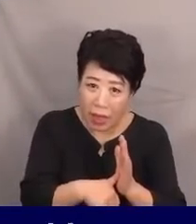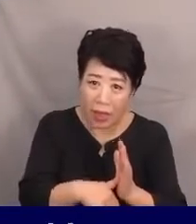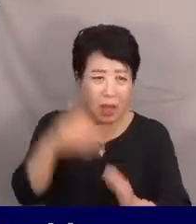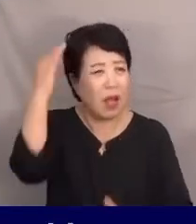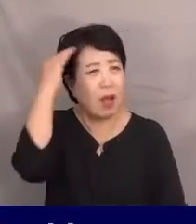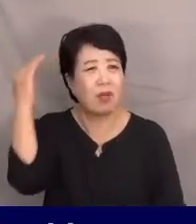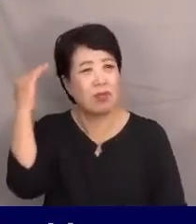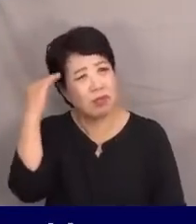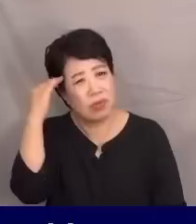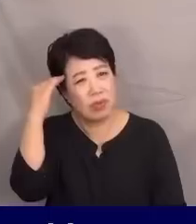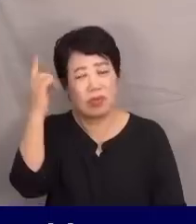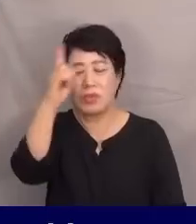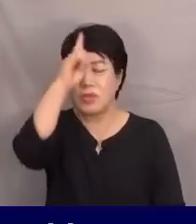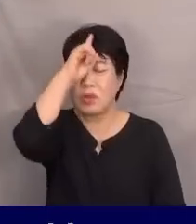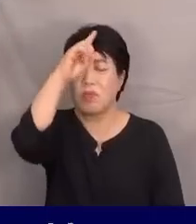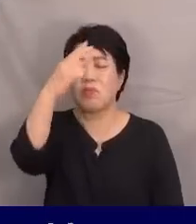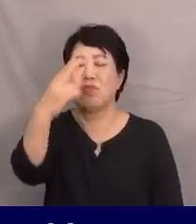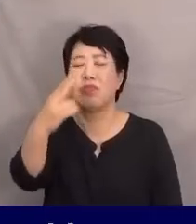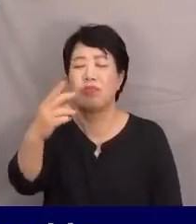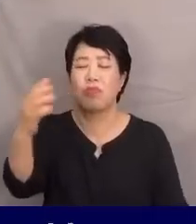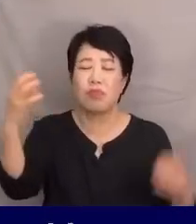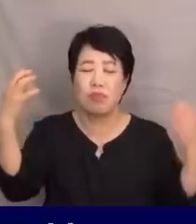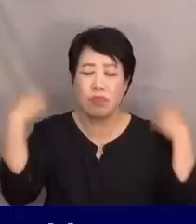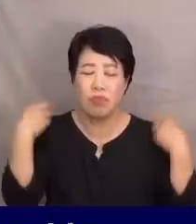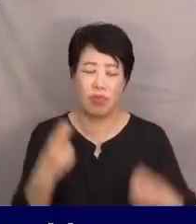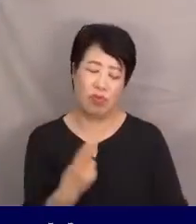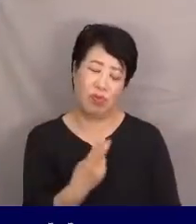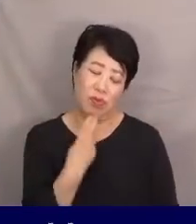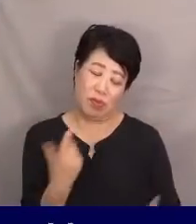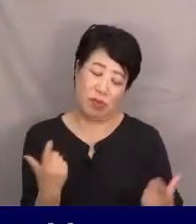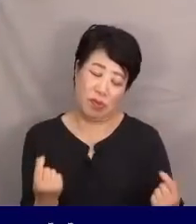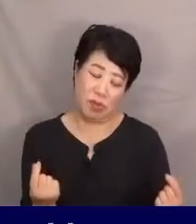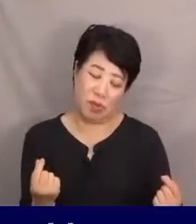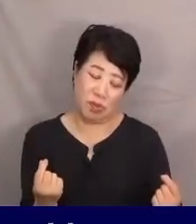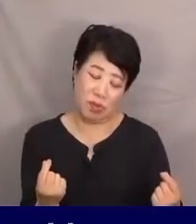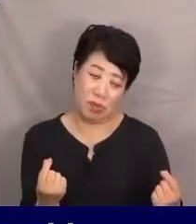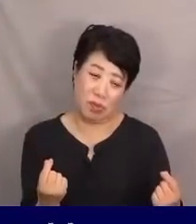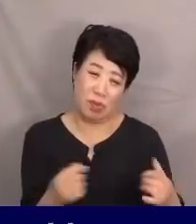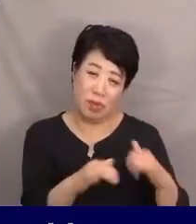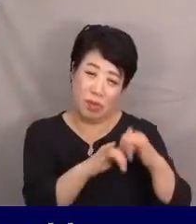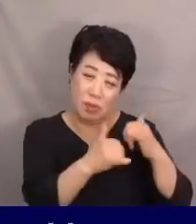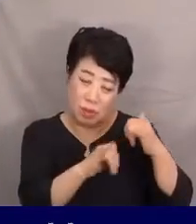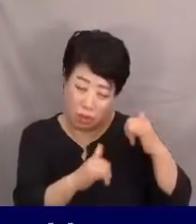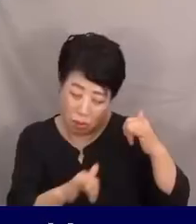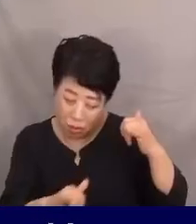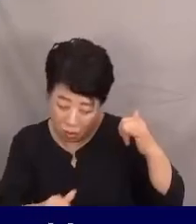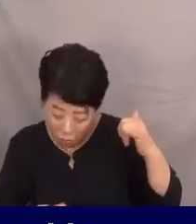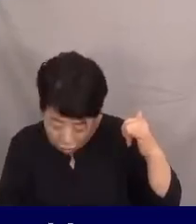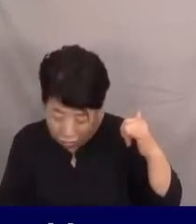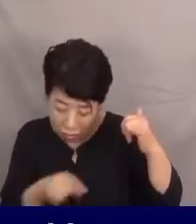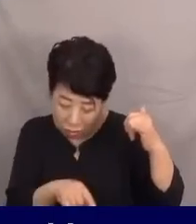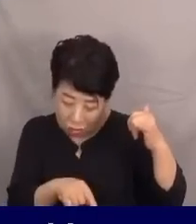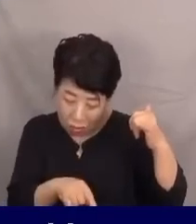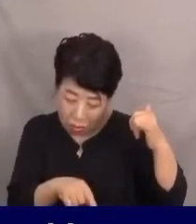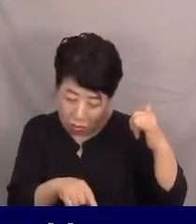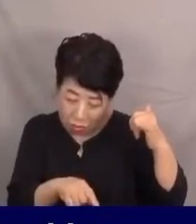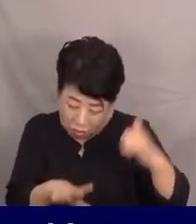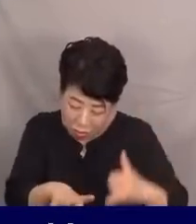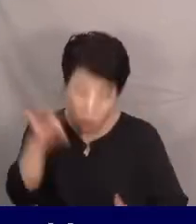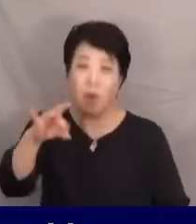되었습니다. 아마 역사상 최고의 아나키스트가 윤석열일 겁니다.